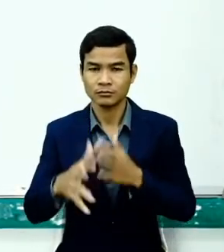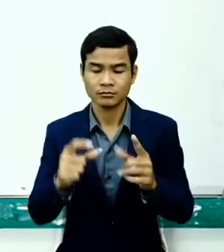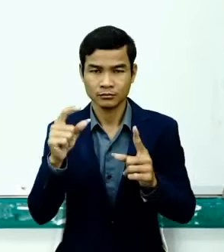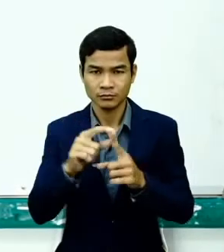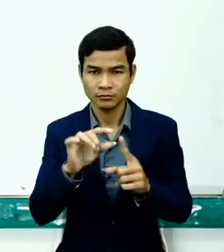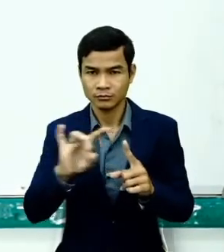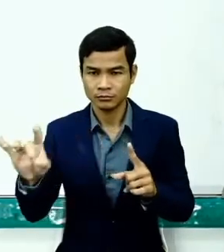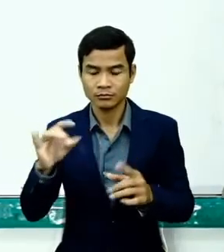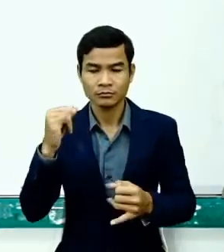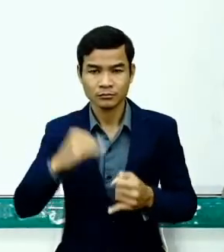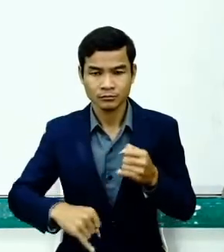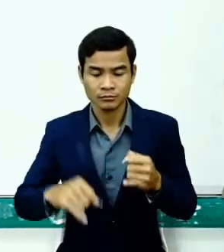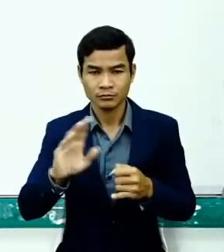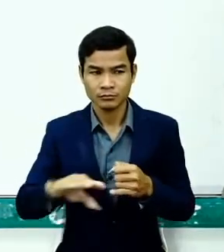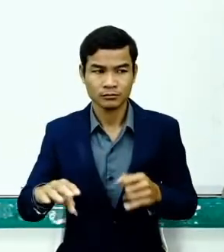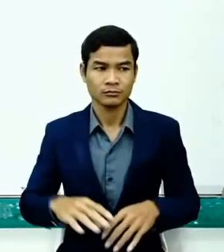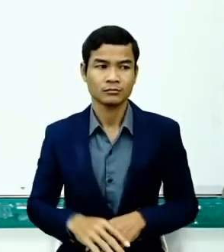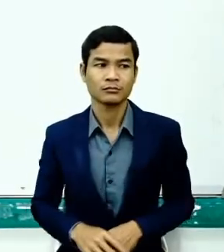ក្រោយ